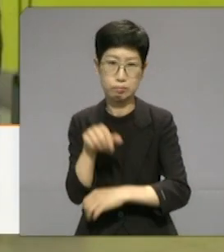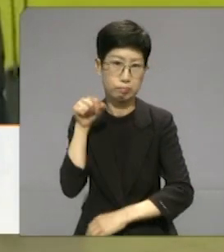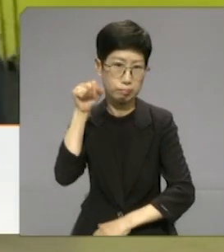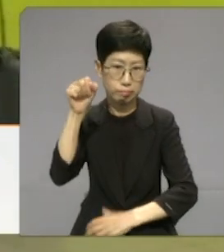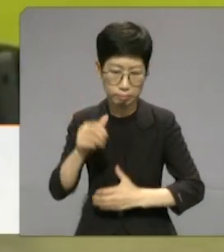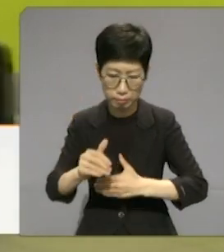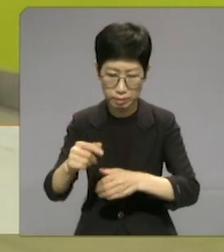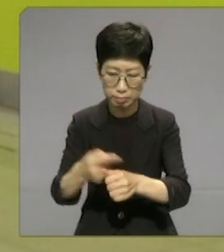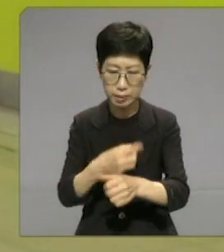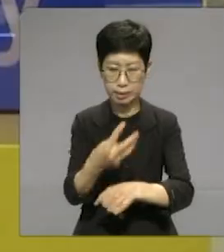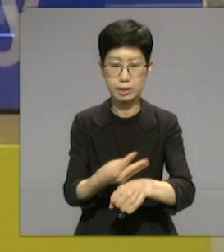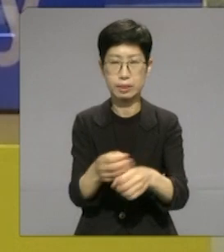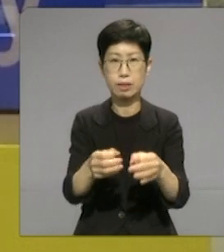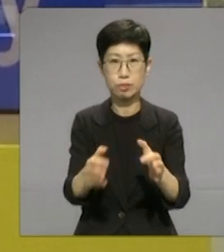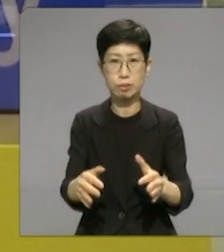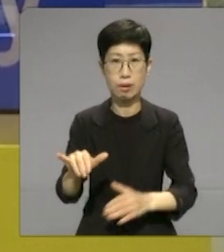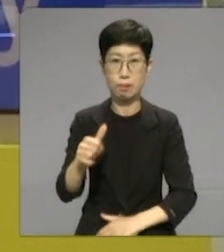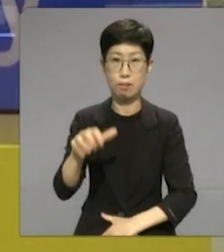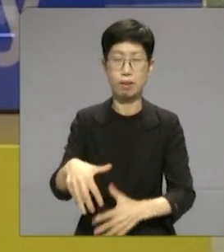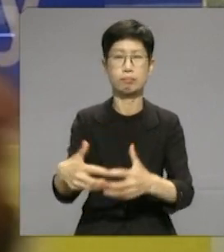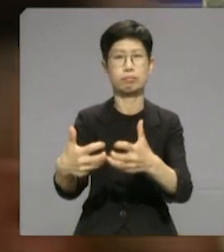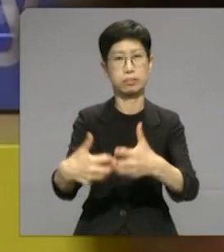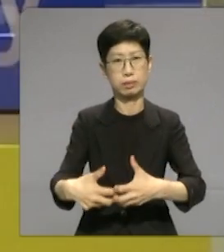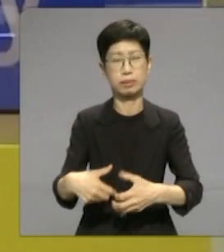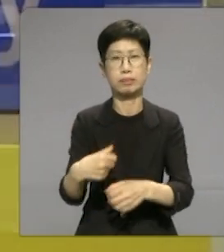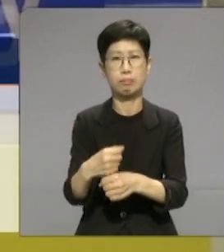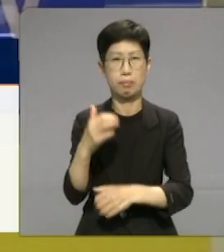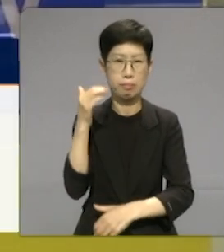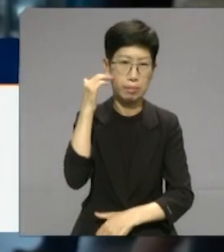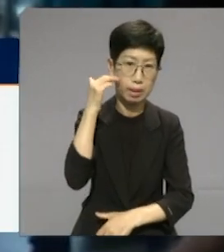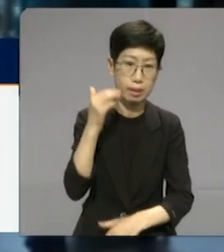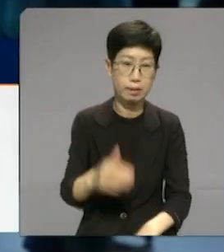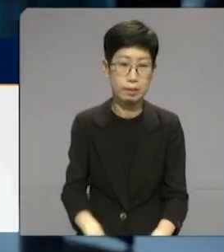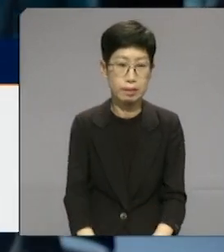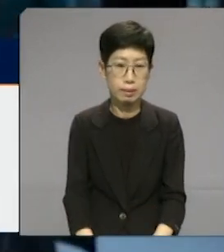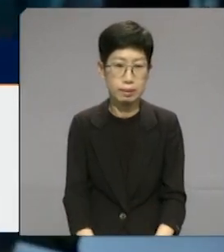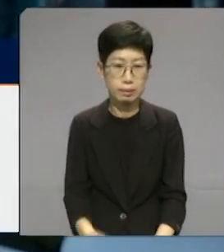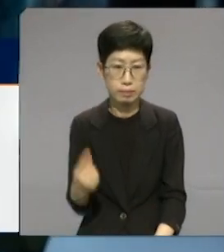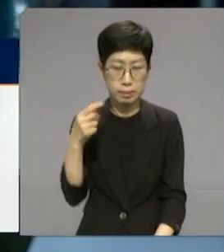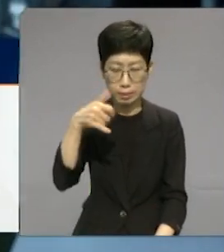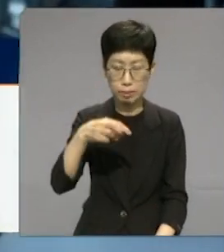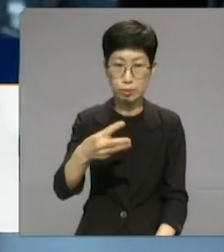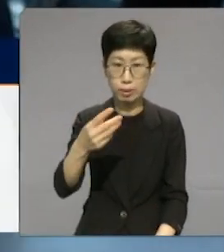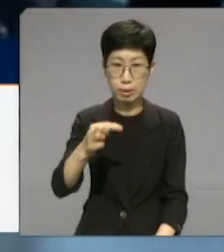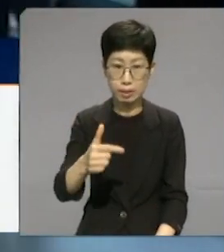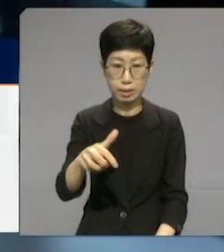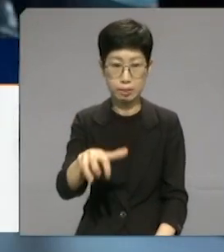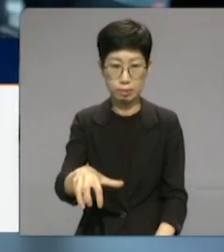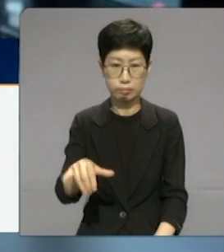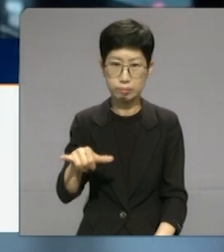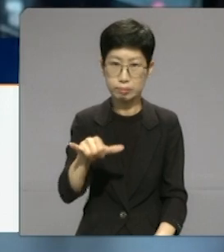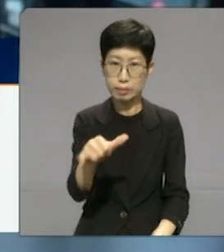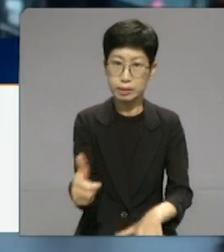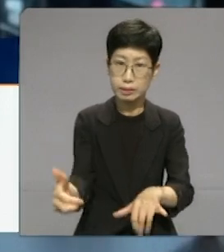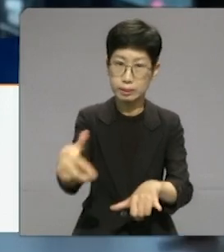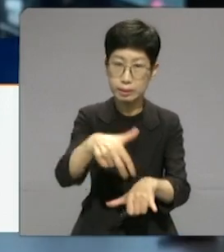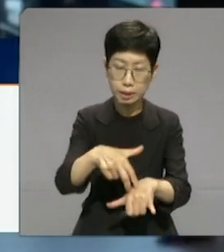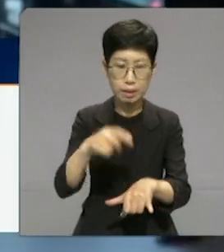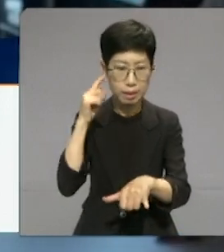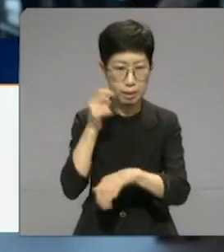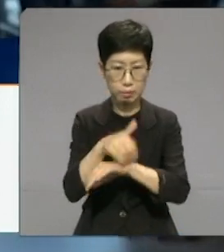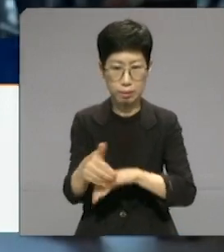벌여 3시간 동안 공항을 마비시켰습니다. Wir wollten gestern von Köln aus fliegen. Dort waren die Kollegen ja